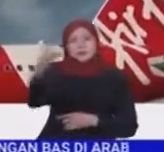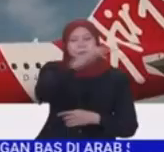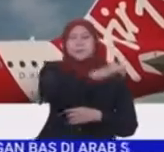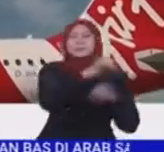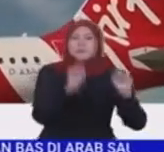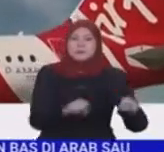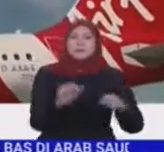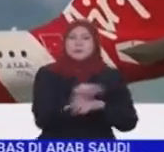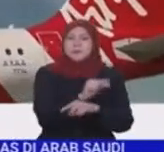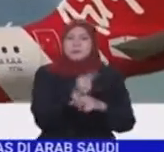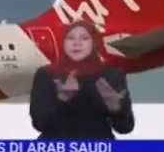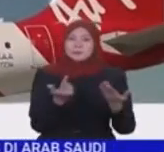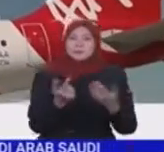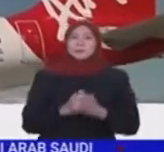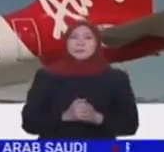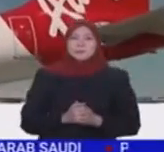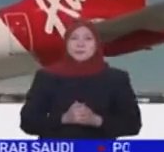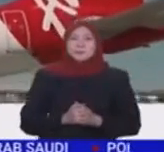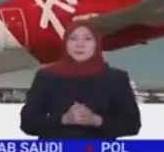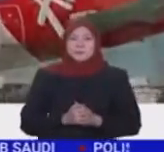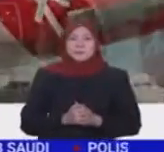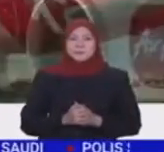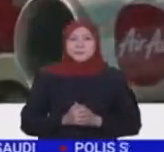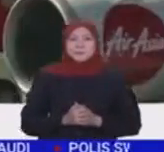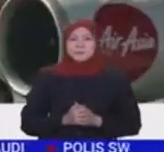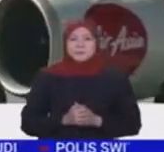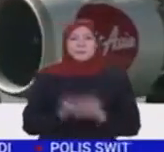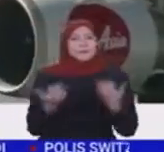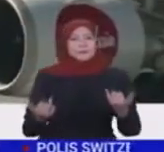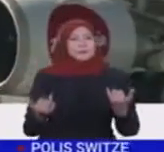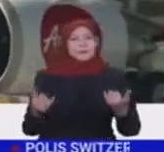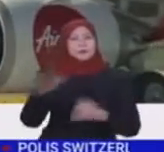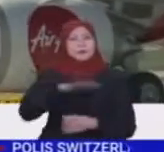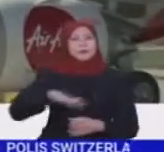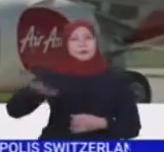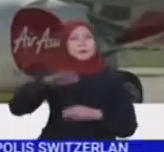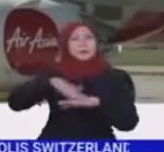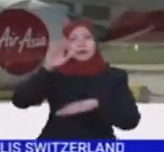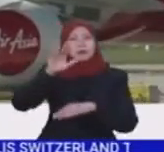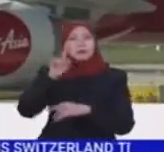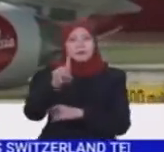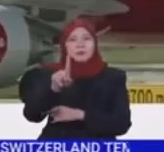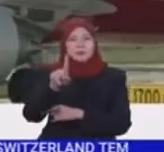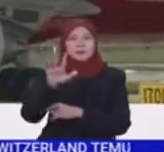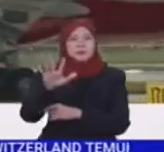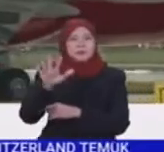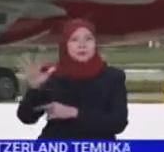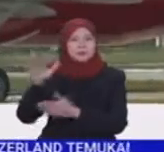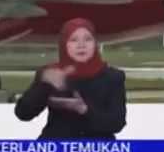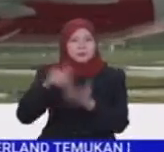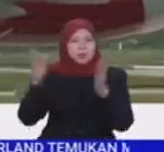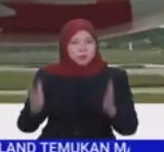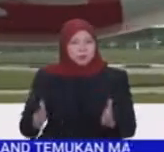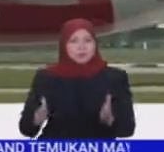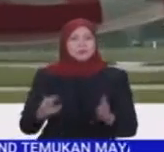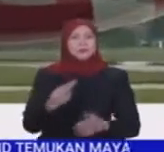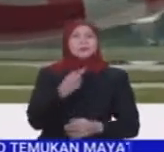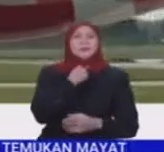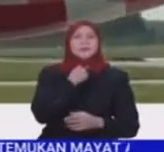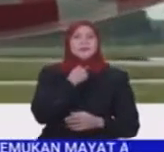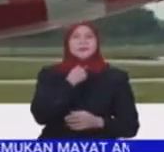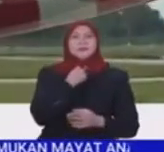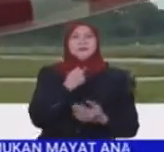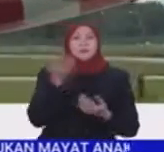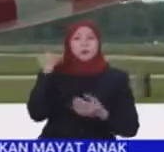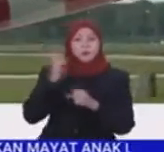syarikat penerbangan jarak sederhana dan jauh itu. Setakat ini, majoriti atau lebih 155,000 pelanggan terjejas